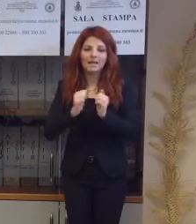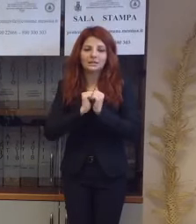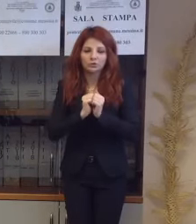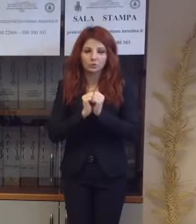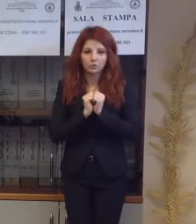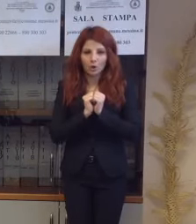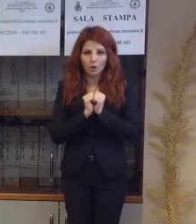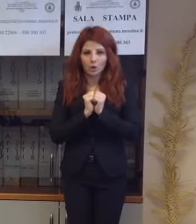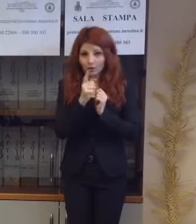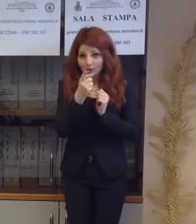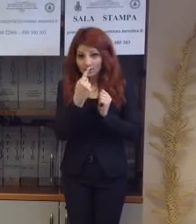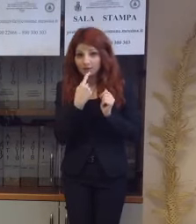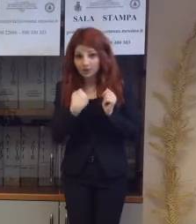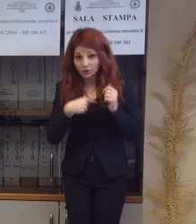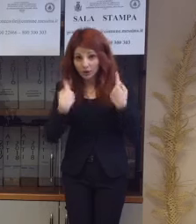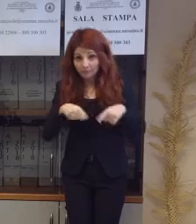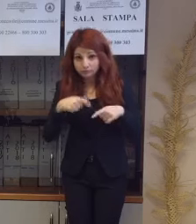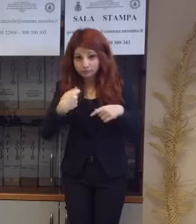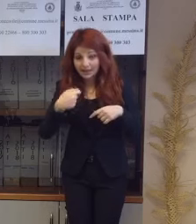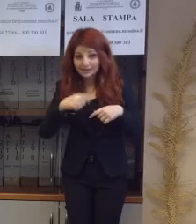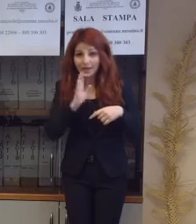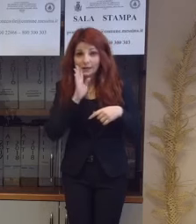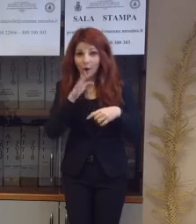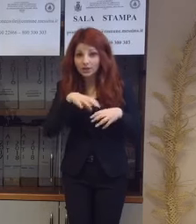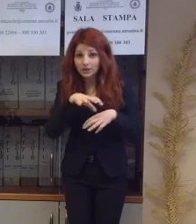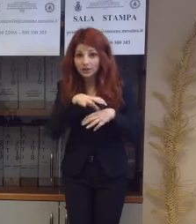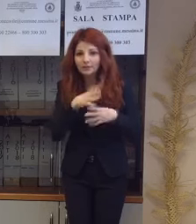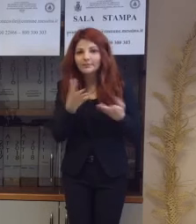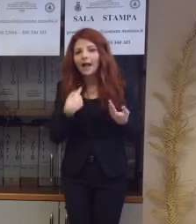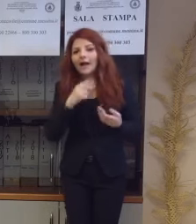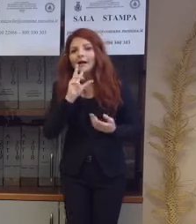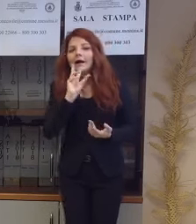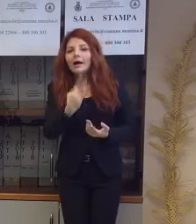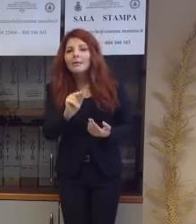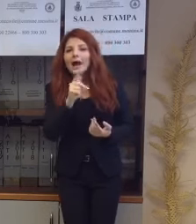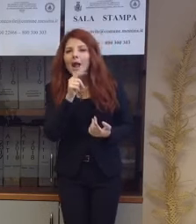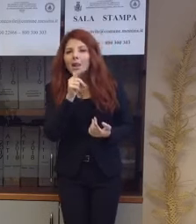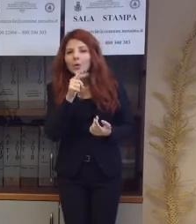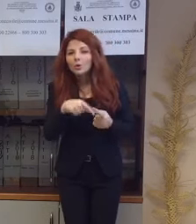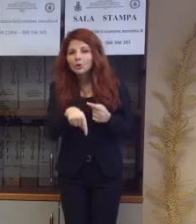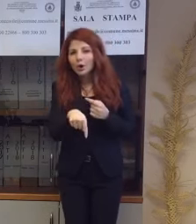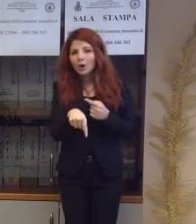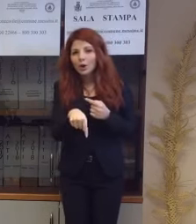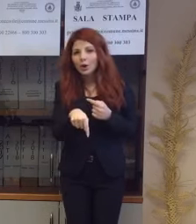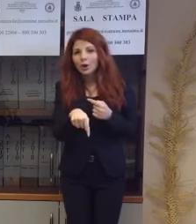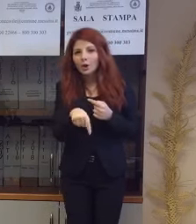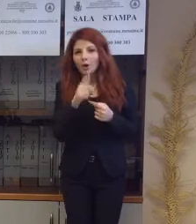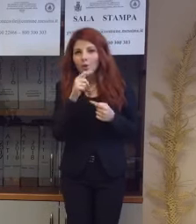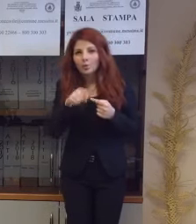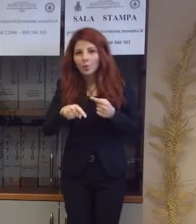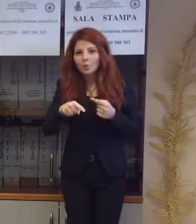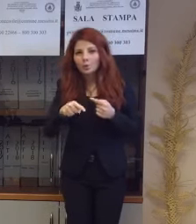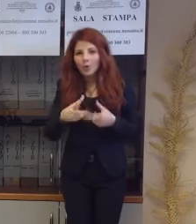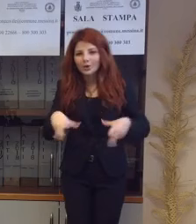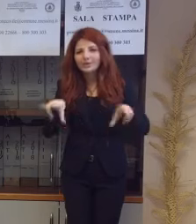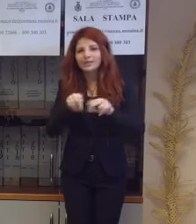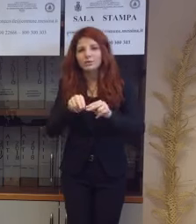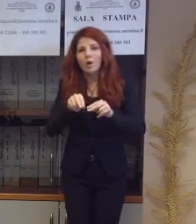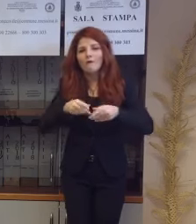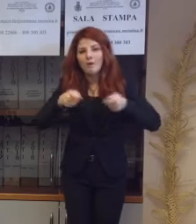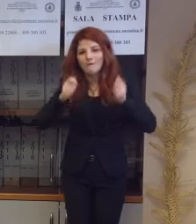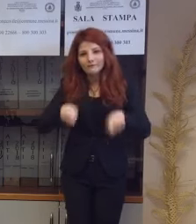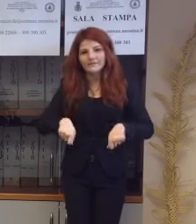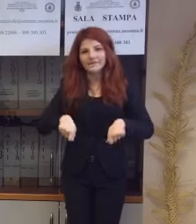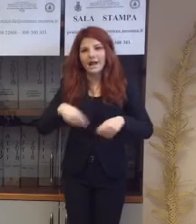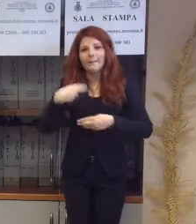del Consiglio, e a luglio, quando non ci sono più le procedure, vengono riattivate, dopo